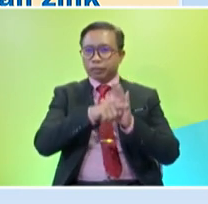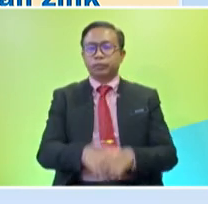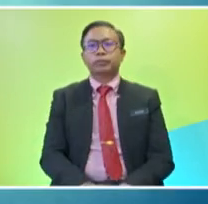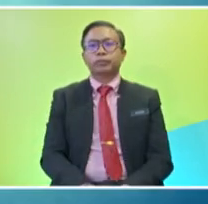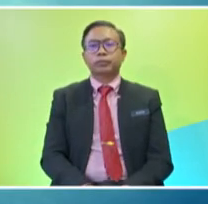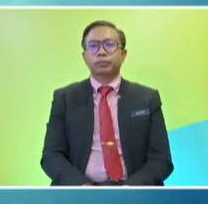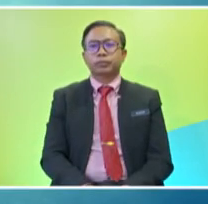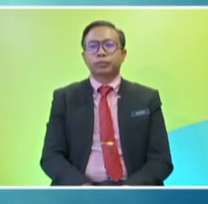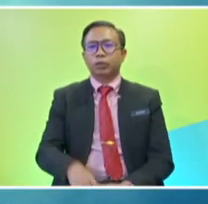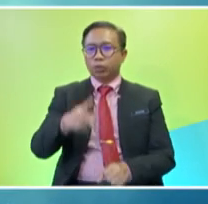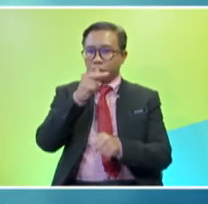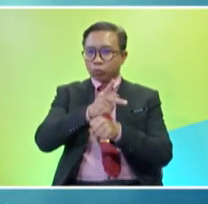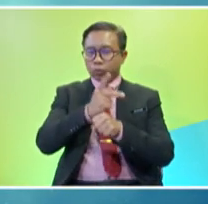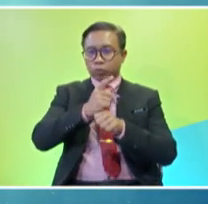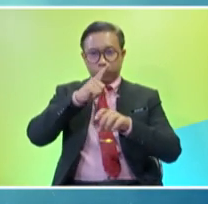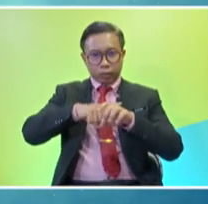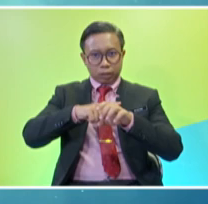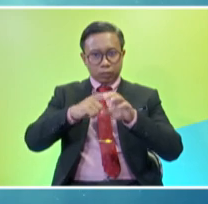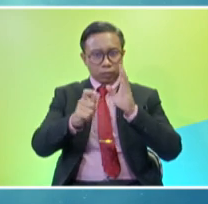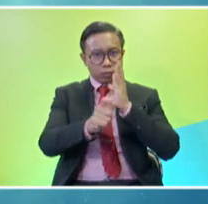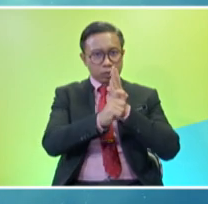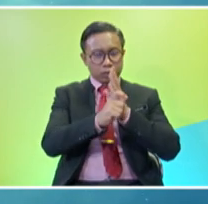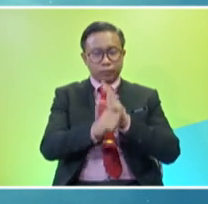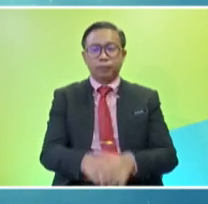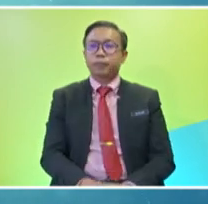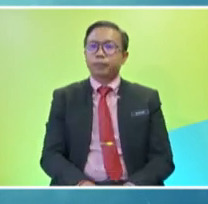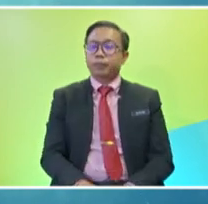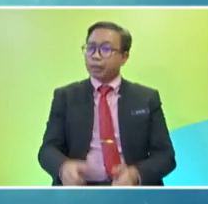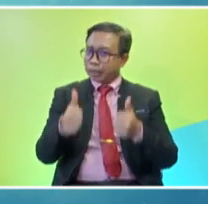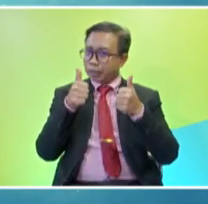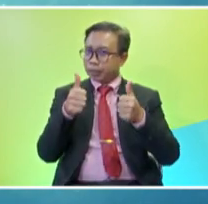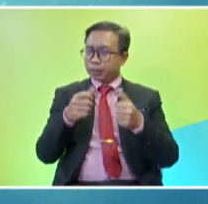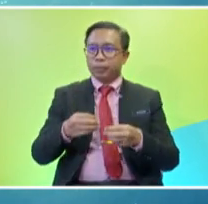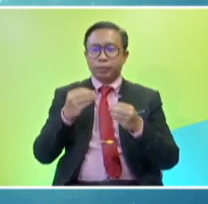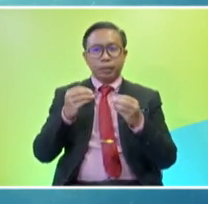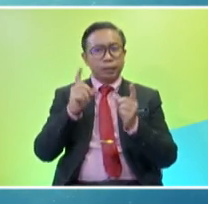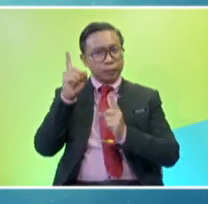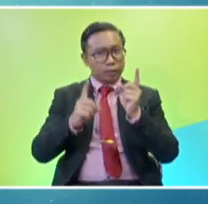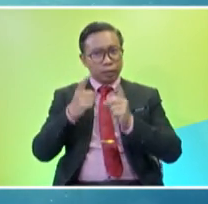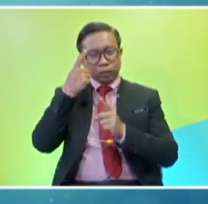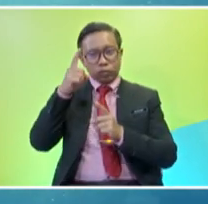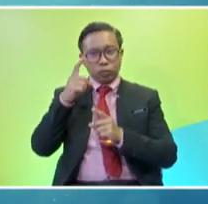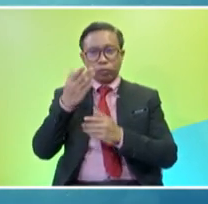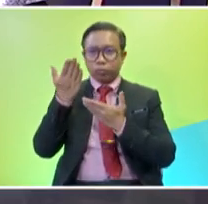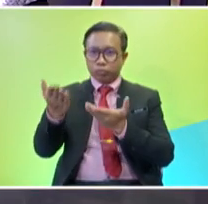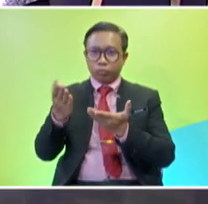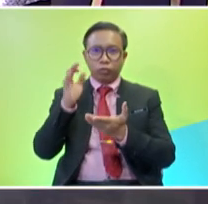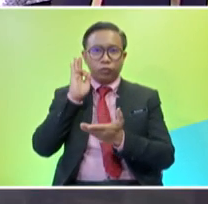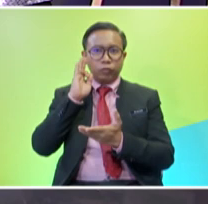kubrom berada pada Terminal positif Percayalah terbaik saya bagi bintang untuk selvika